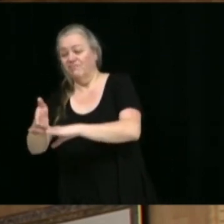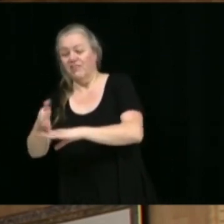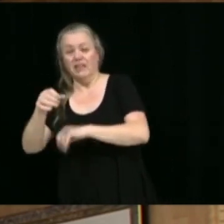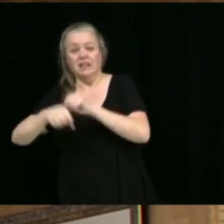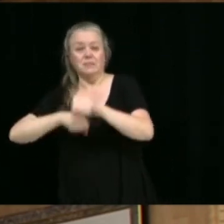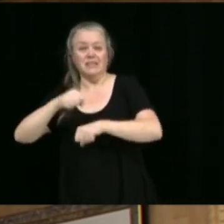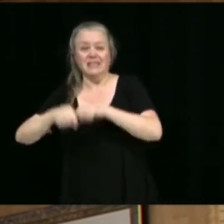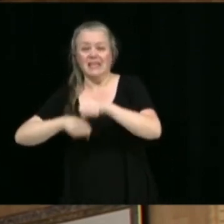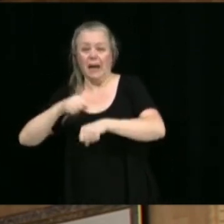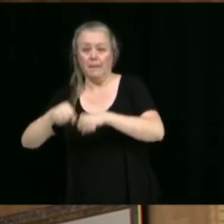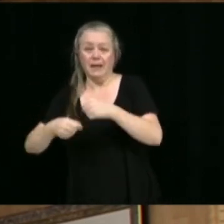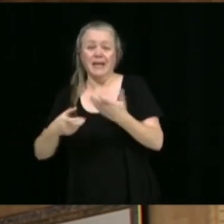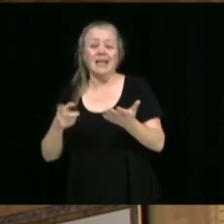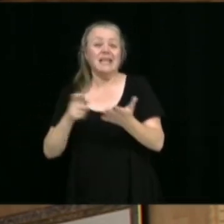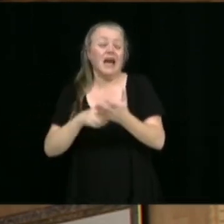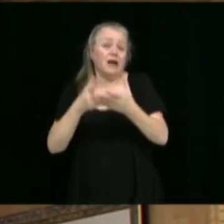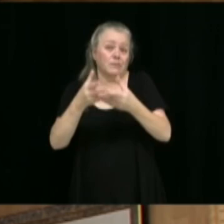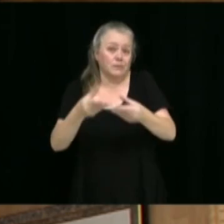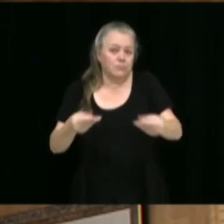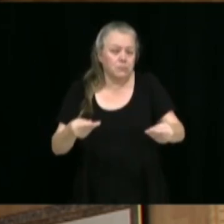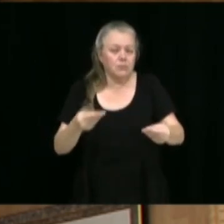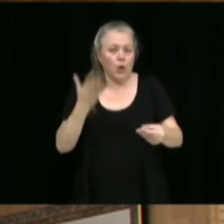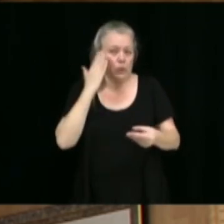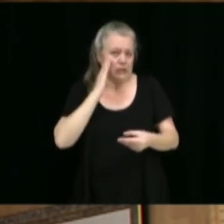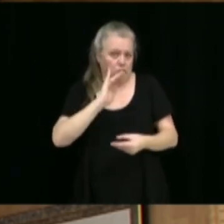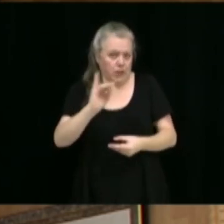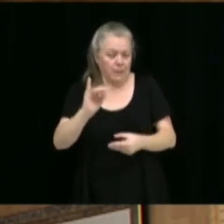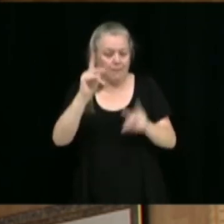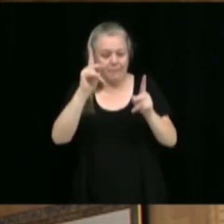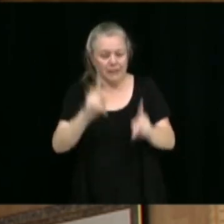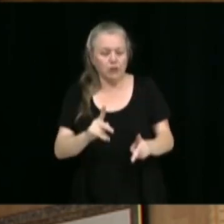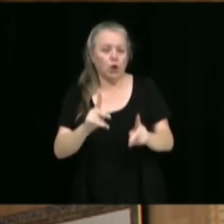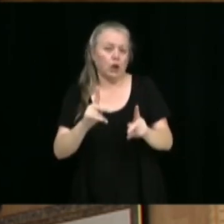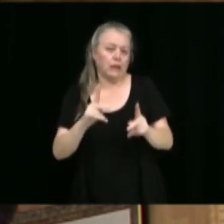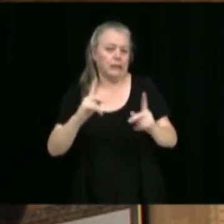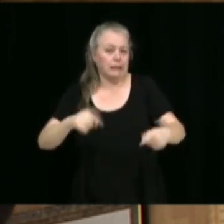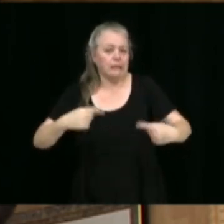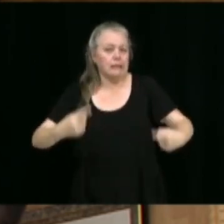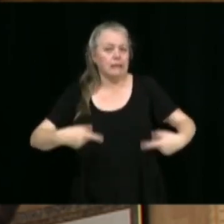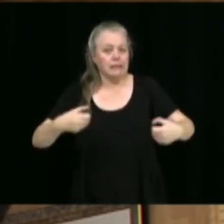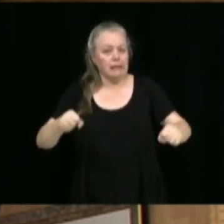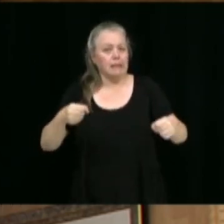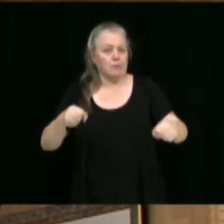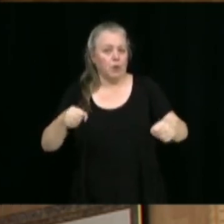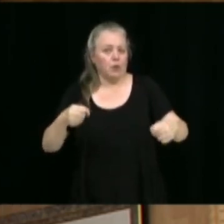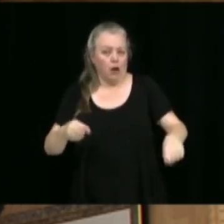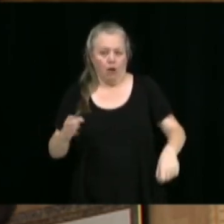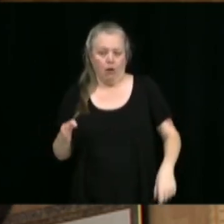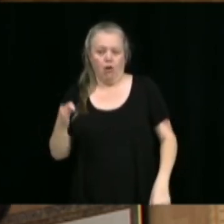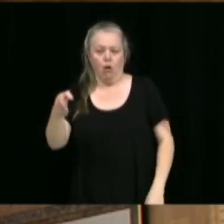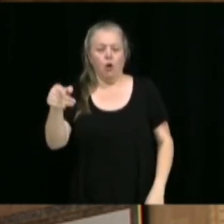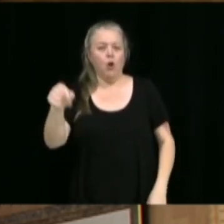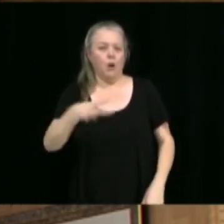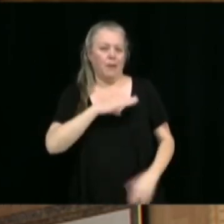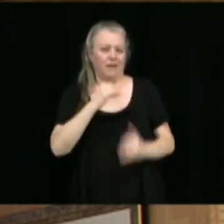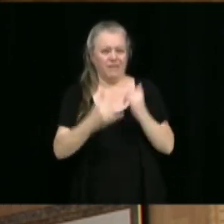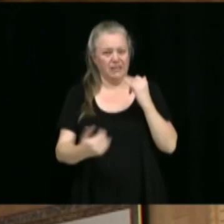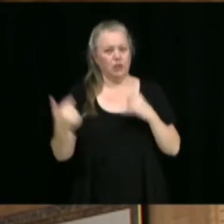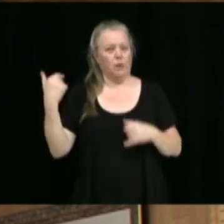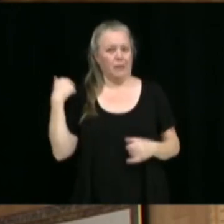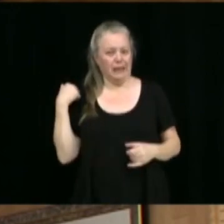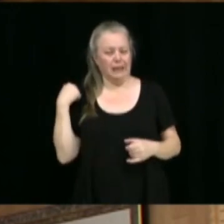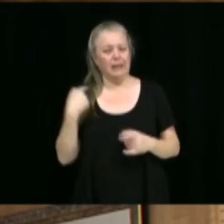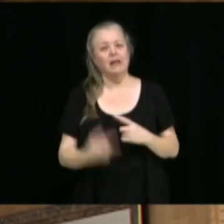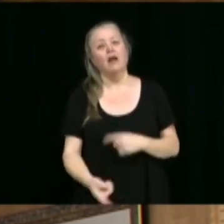peut qu'il y ait des gens en quadriporteur qui aient le goût de s'aventurer là, mais en fin de semaine passée, puis l'autre d'avant, c'était comme